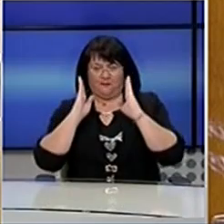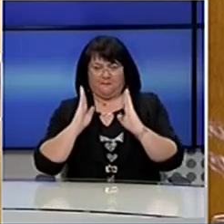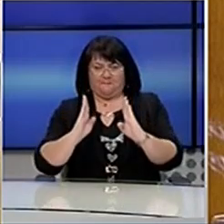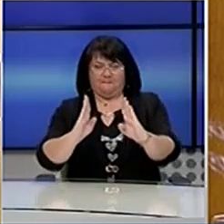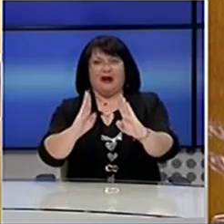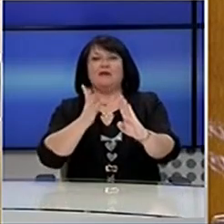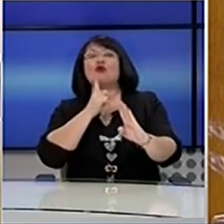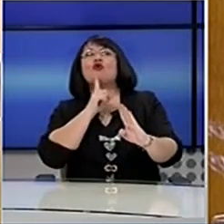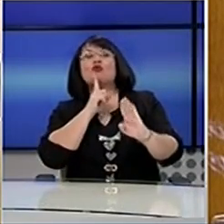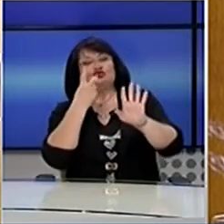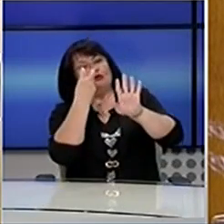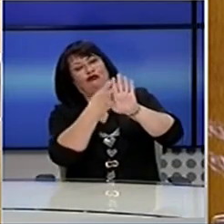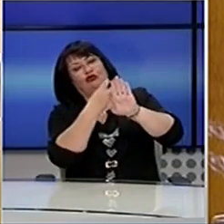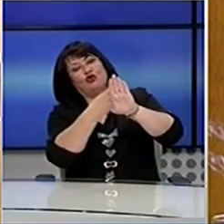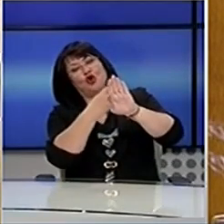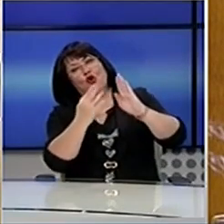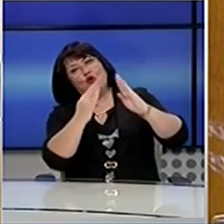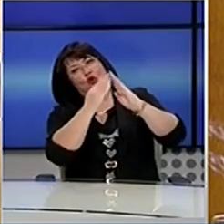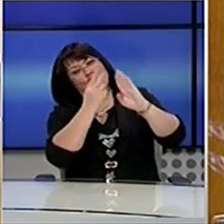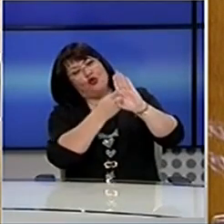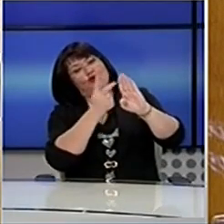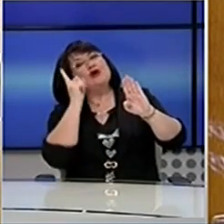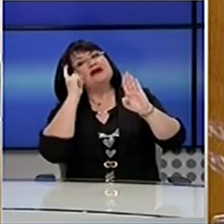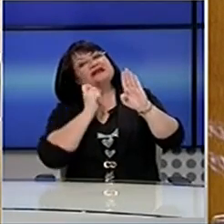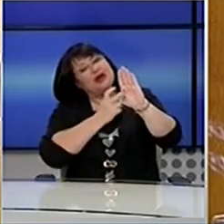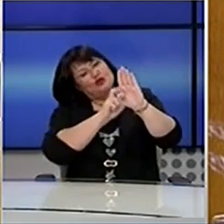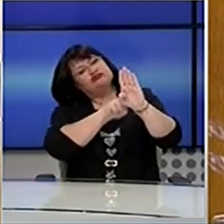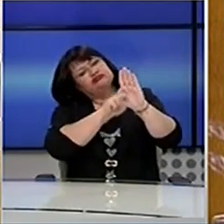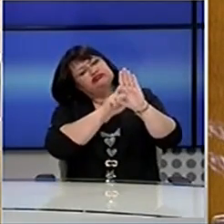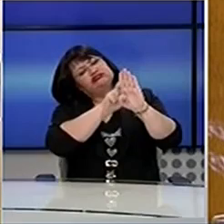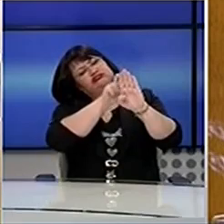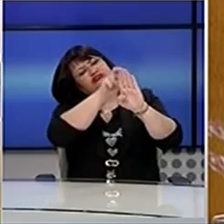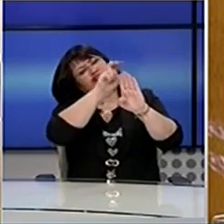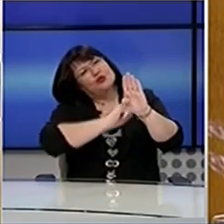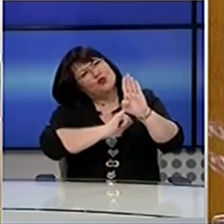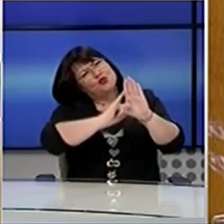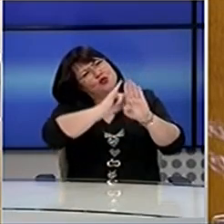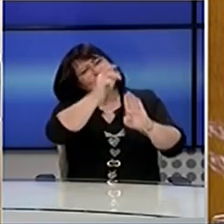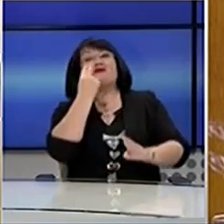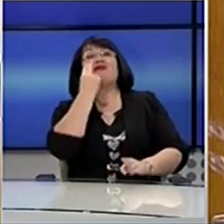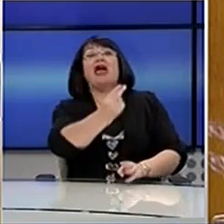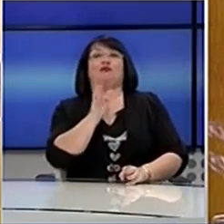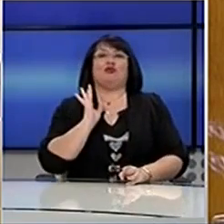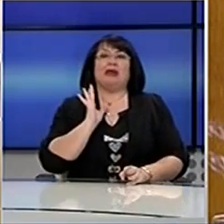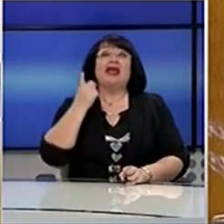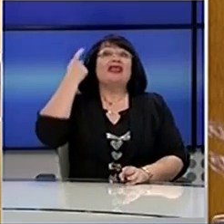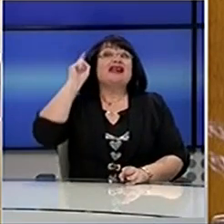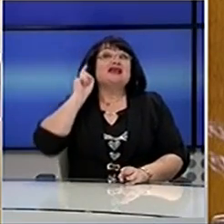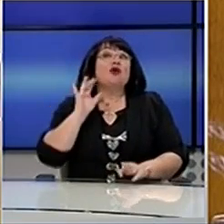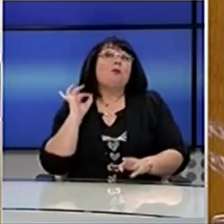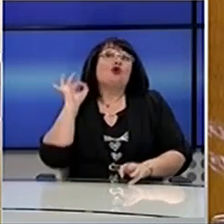Ανεβαίνουμε ένα βουνό και βλέπουμε την κορυφή. Δεν ξέρουμε ακριβώς πόσο χρόνο θα μας πάρει να φτάσουμε στην κορυφή. Ξέρουμε ότι υπάρχουν